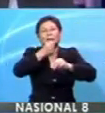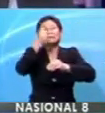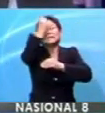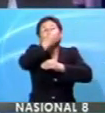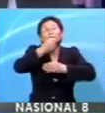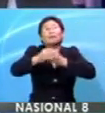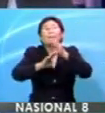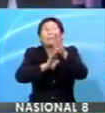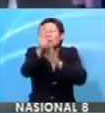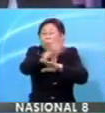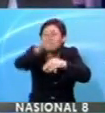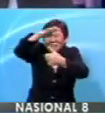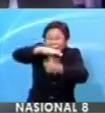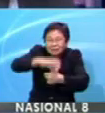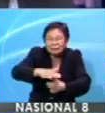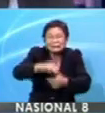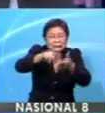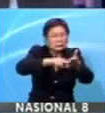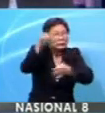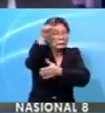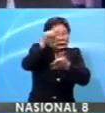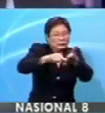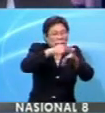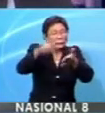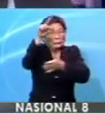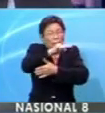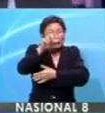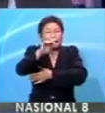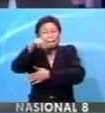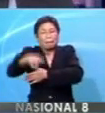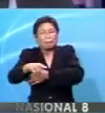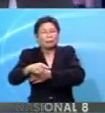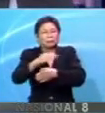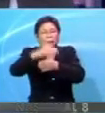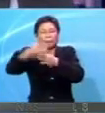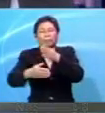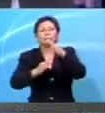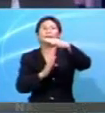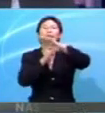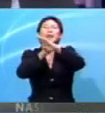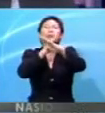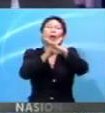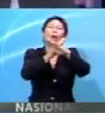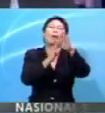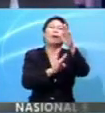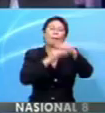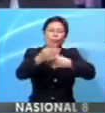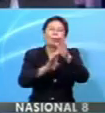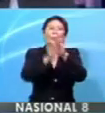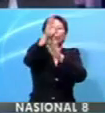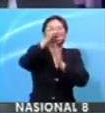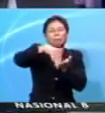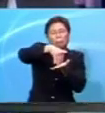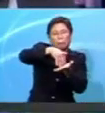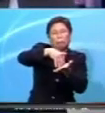peri hina kritikan melampau sesetengah ahli parlimen hanya melambatkan proses pembangunan negara selain melemahkan semangat